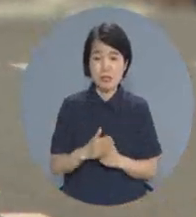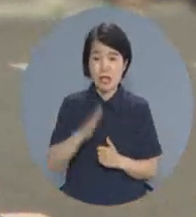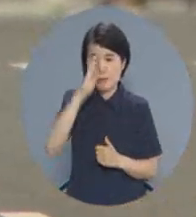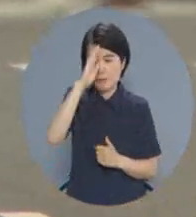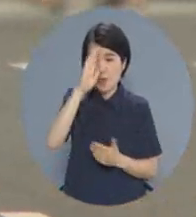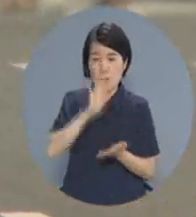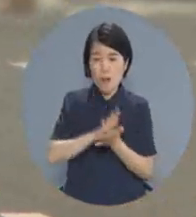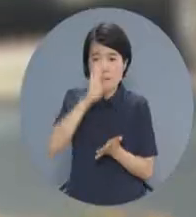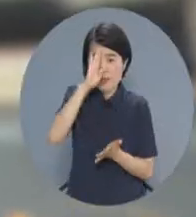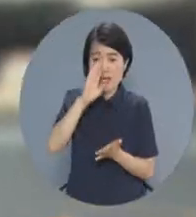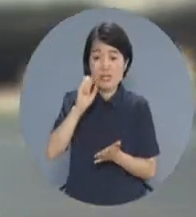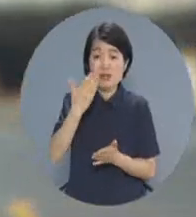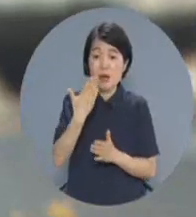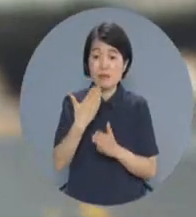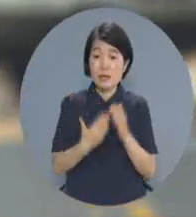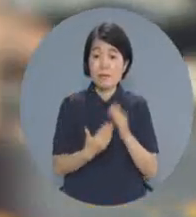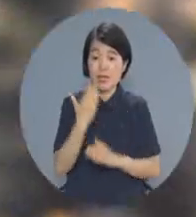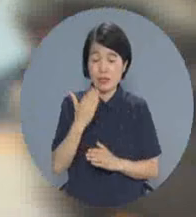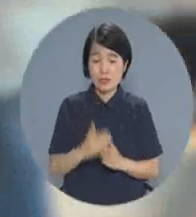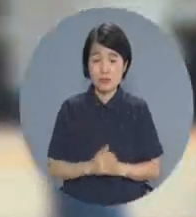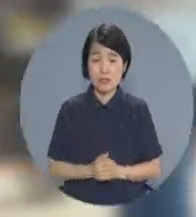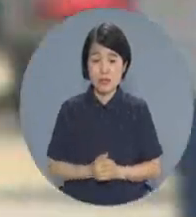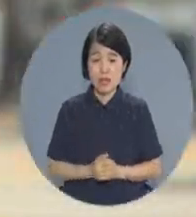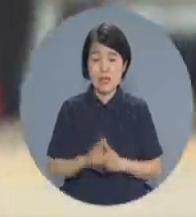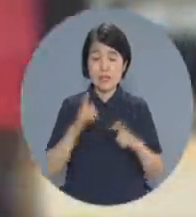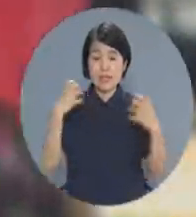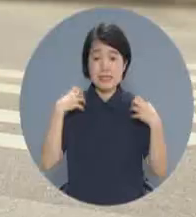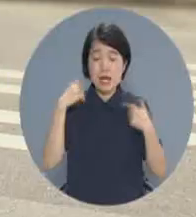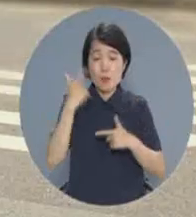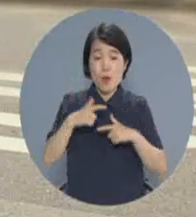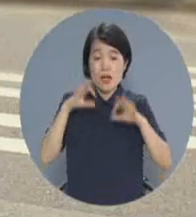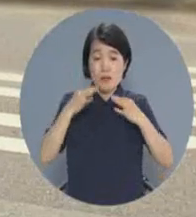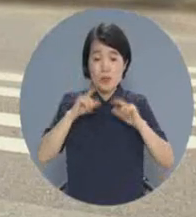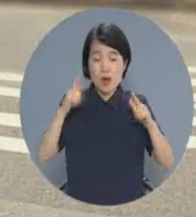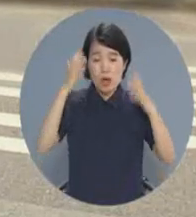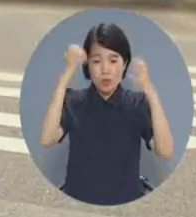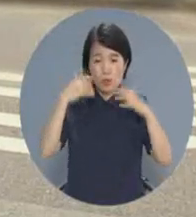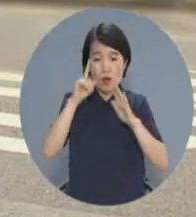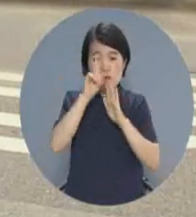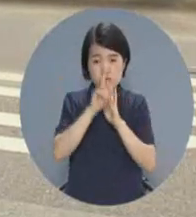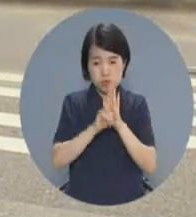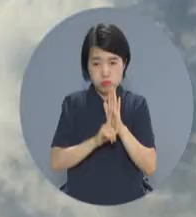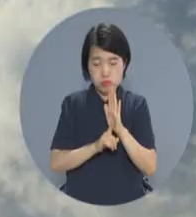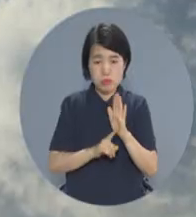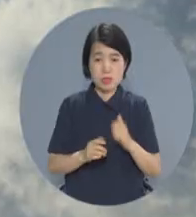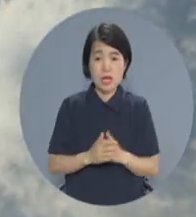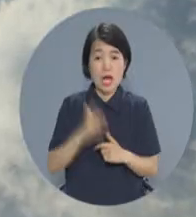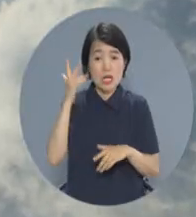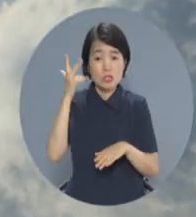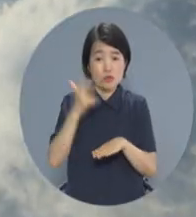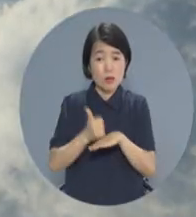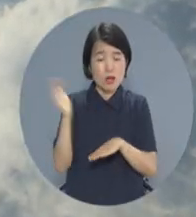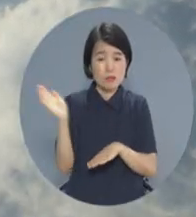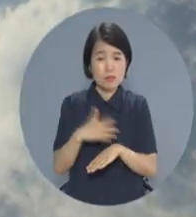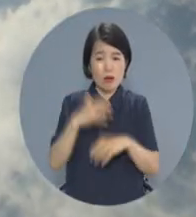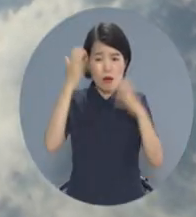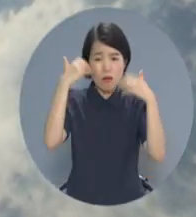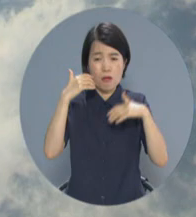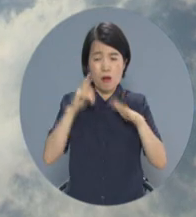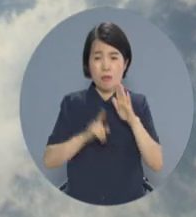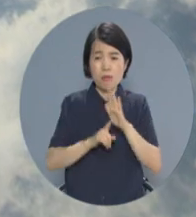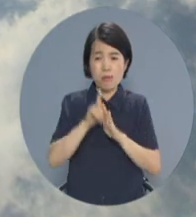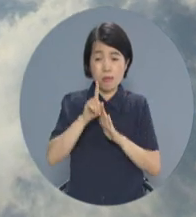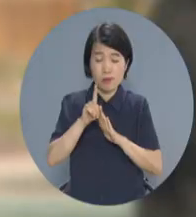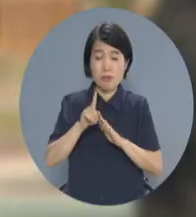질환자도 39명 발생했습니다. 기상청은 목요일과 금요일 더위가 잠시 주춤하다 주말부터 또 폭염이 시작될